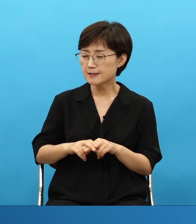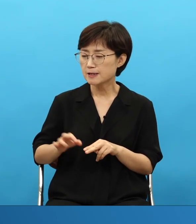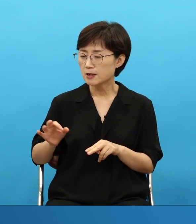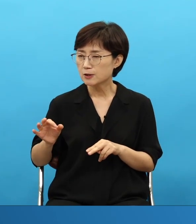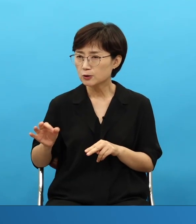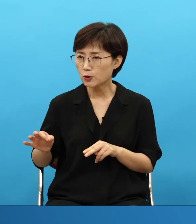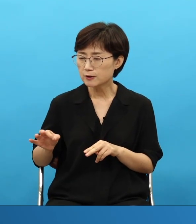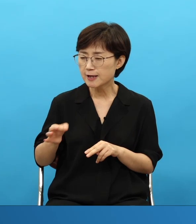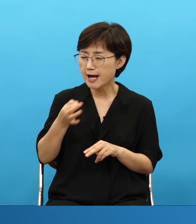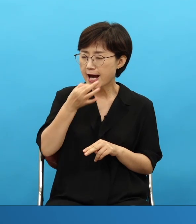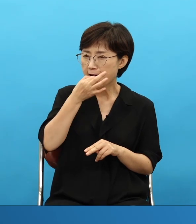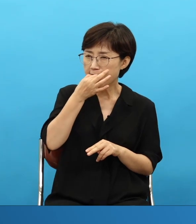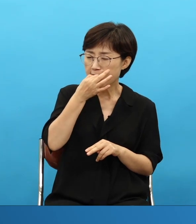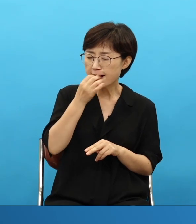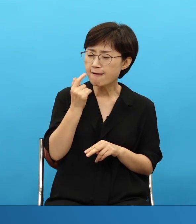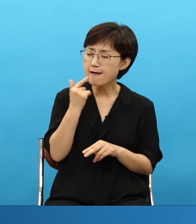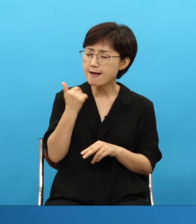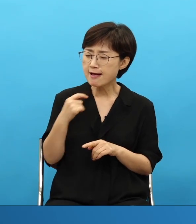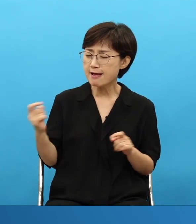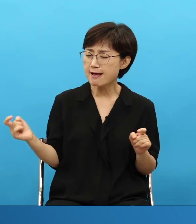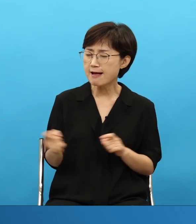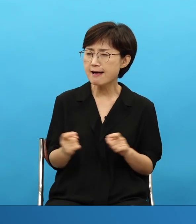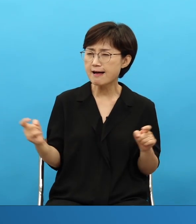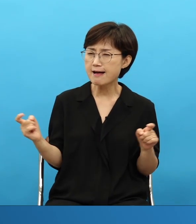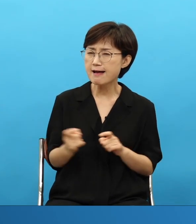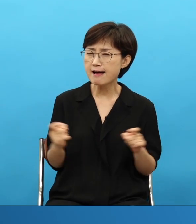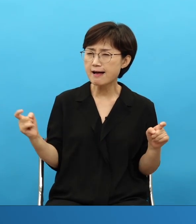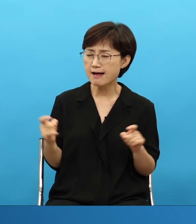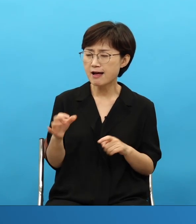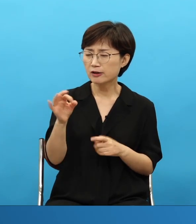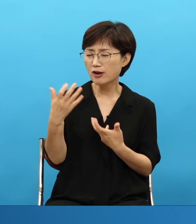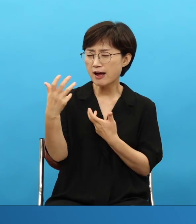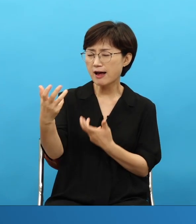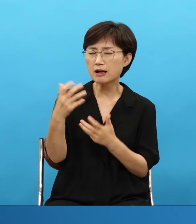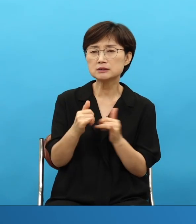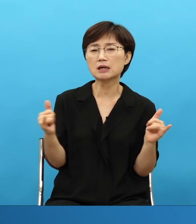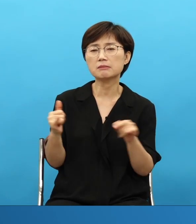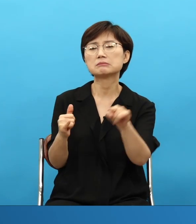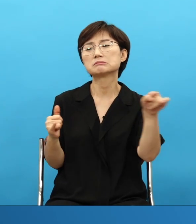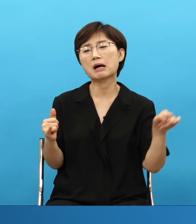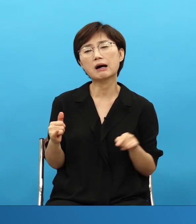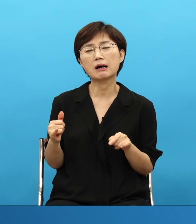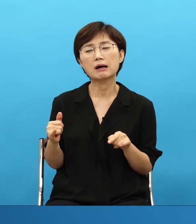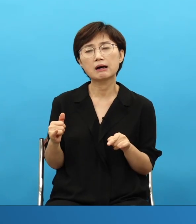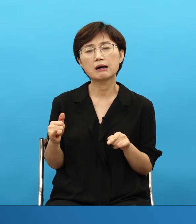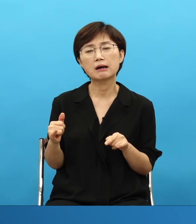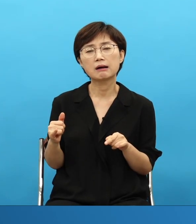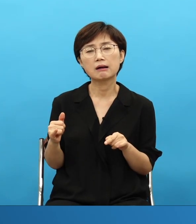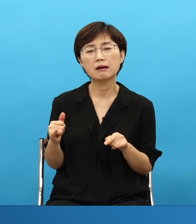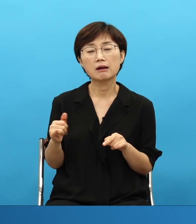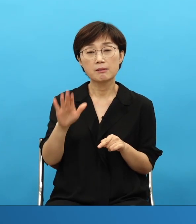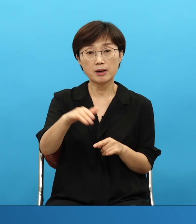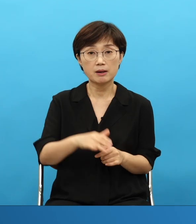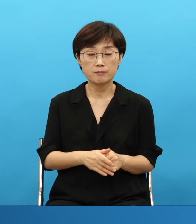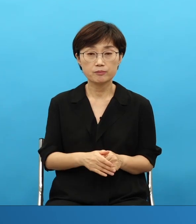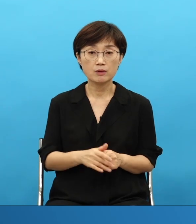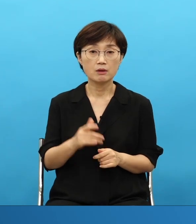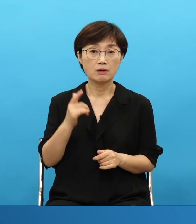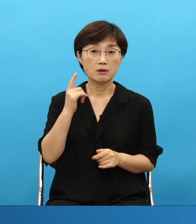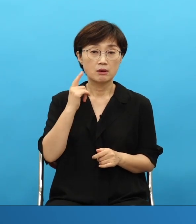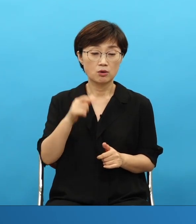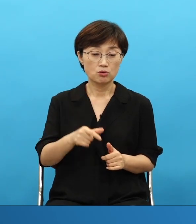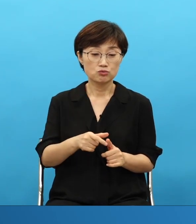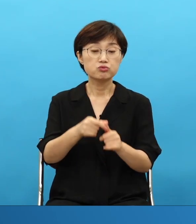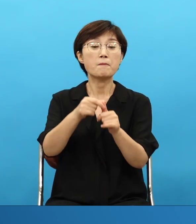only looking 개인적으로. for their benefit, positions, all those things. Personally, I think they are unsaved. 구원받은 하나님의 종은 교회를